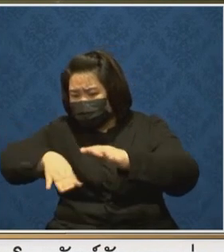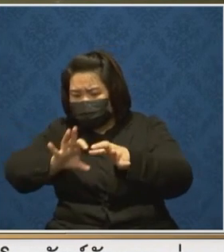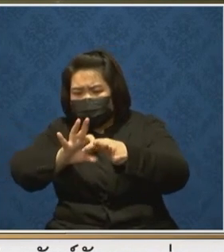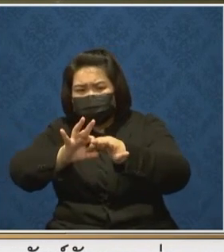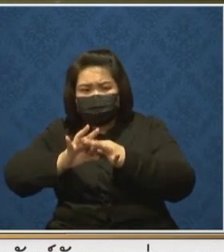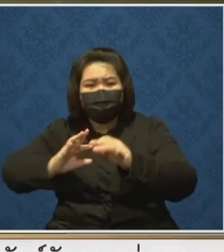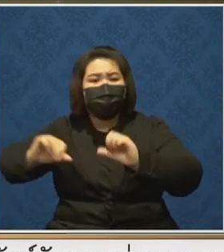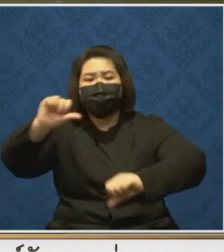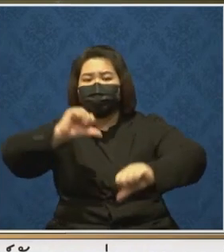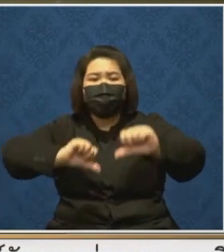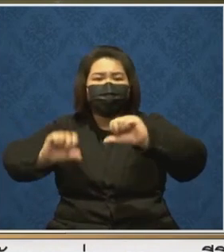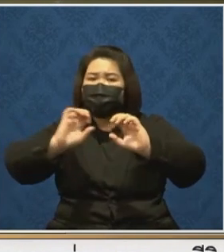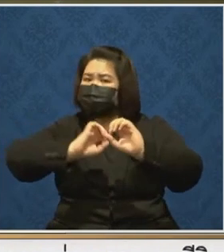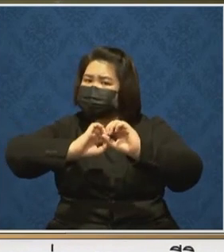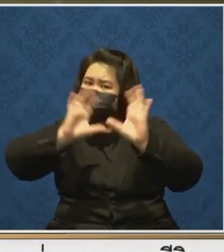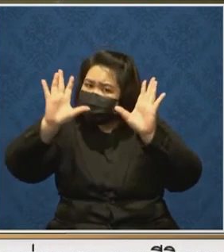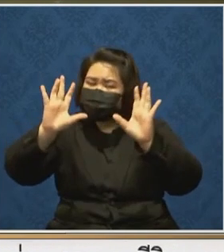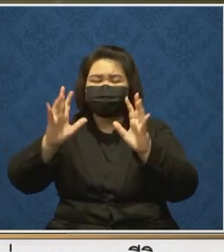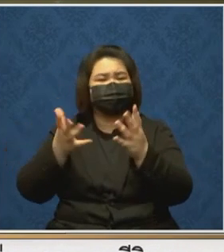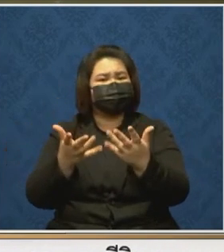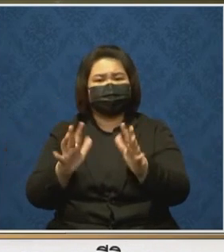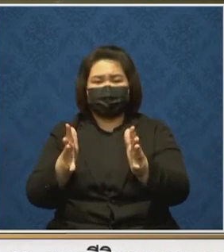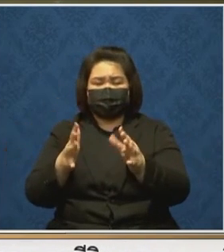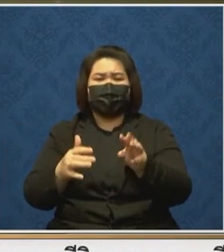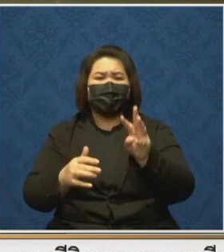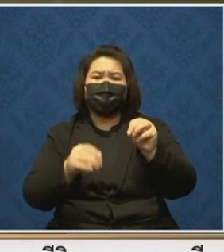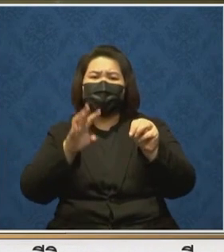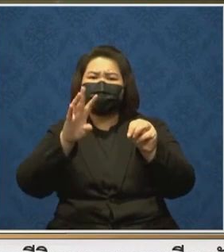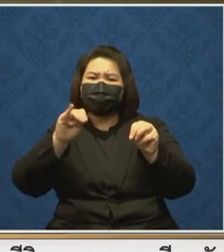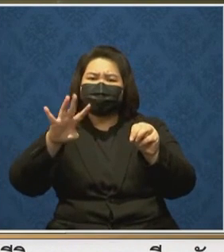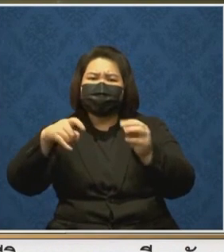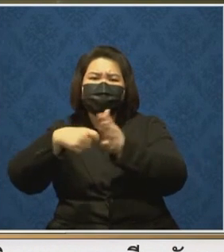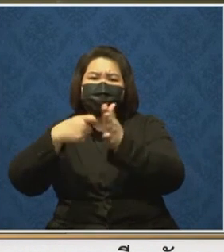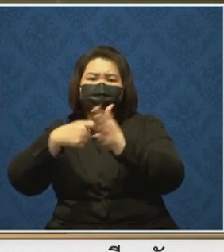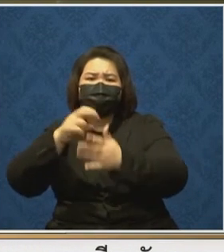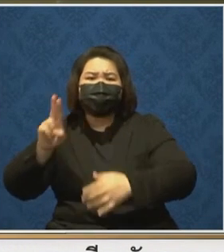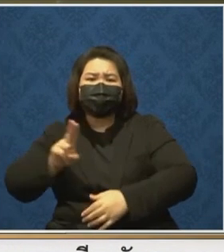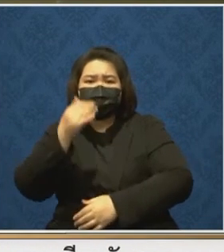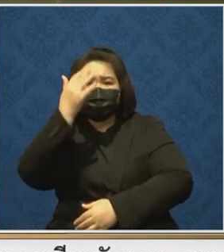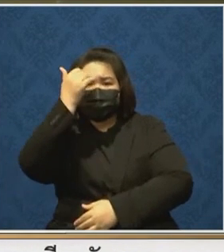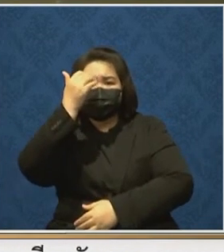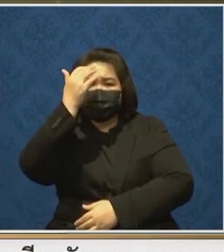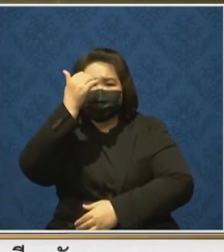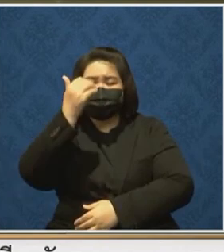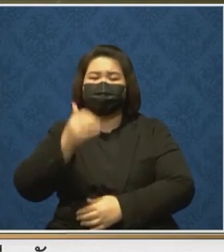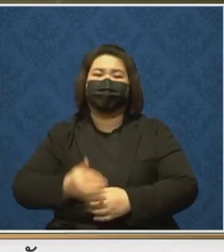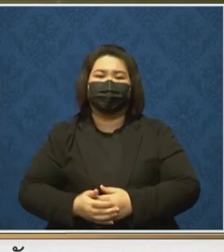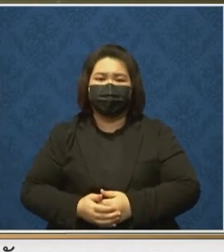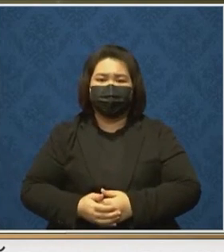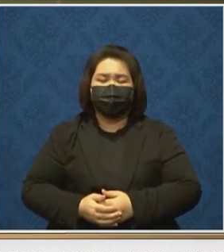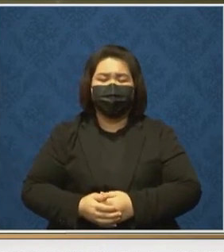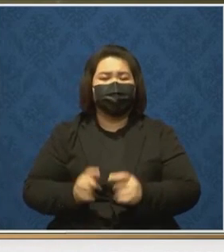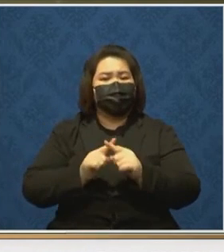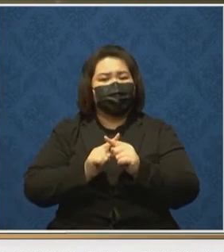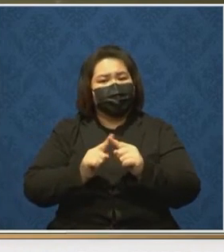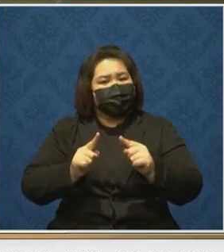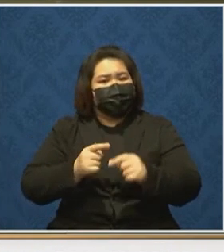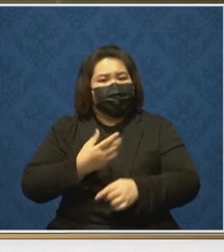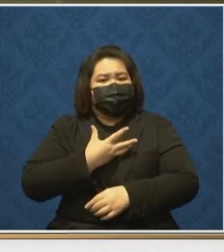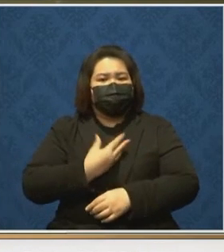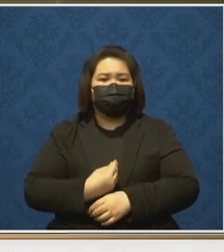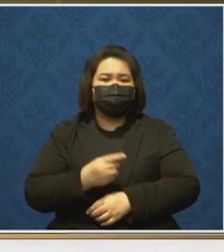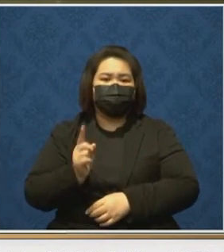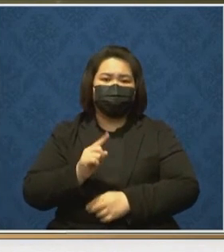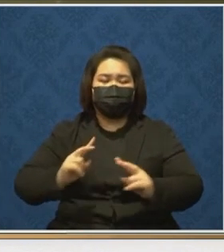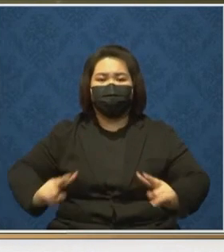ยาศาทที่ชัดเจนมาสัสนวการใช้มาตรา 44 ของหัวหน้าคอสอชอได้แต่ที่น่อดสูรใจทสุก็คือในหนง